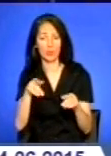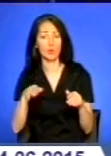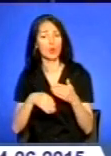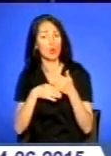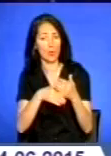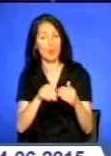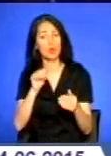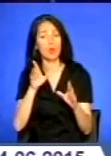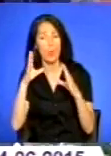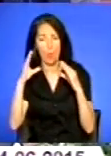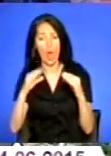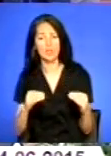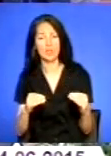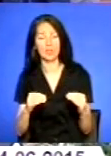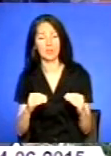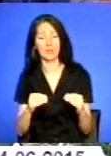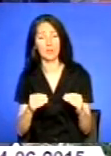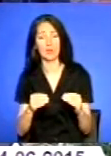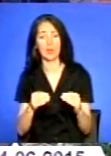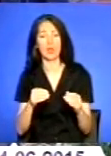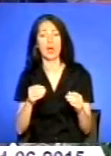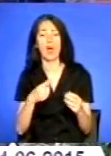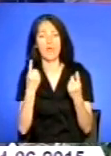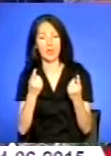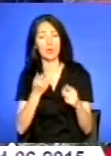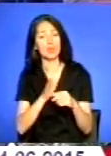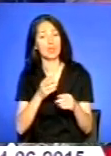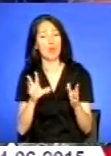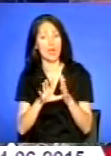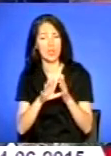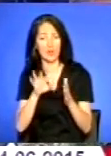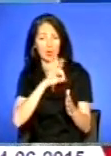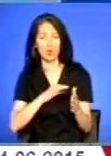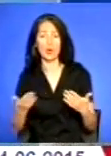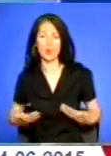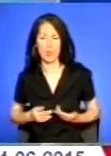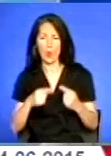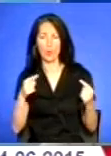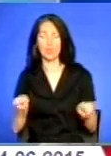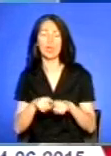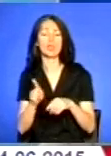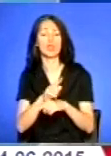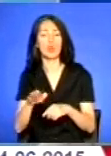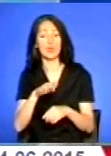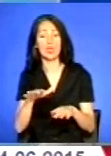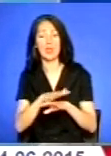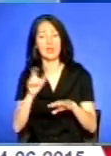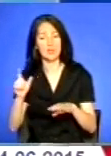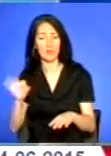погасити. Детальніше далі. Значну частину енергії використовують у побуті. Так, на Тернопільщині населення споживає